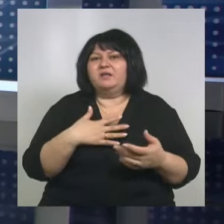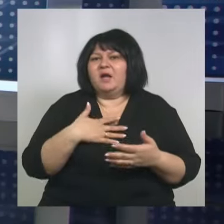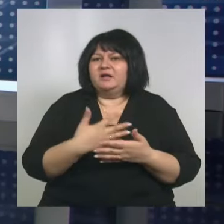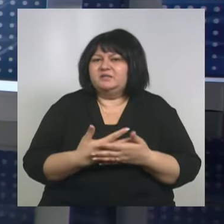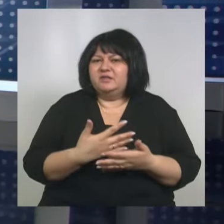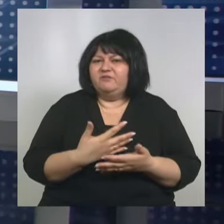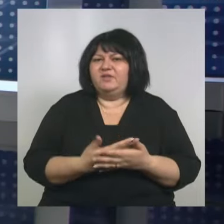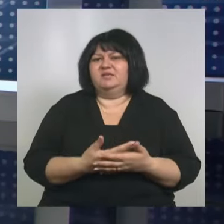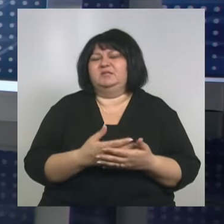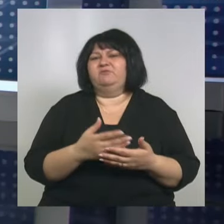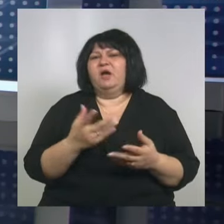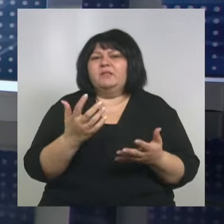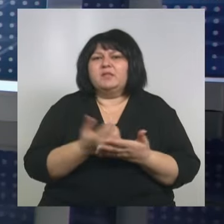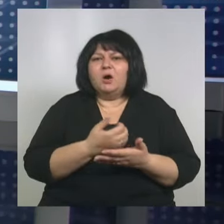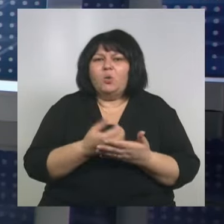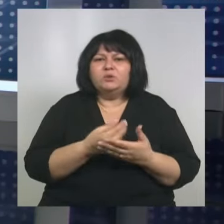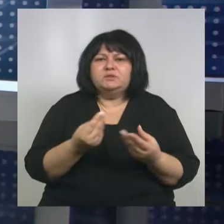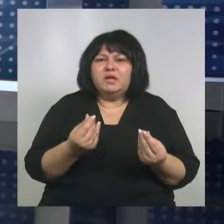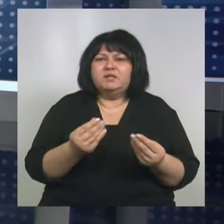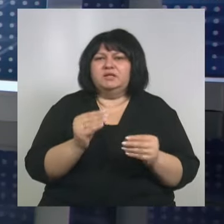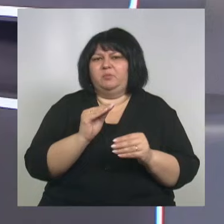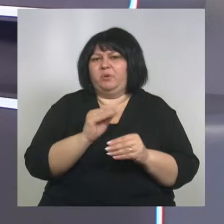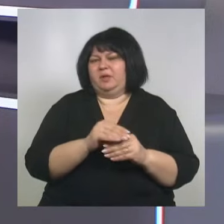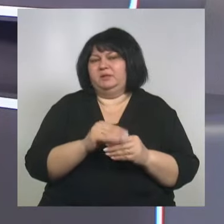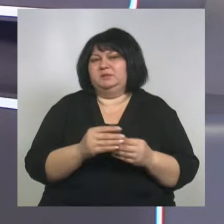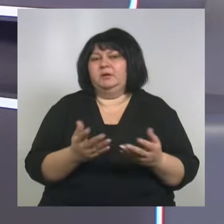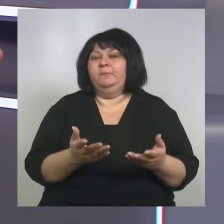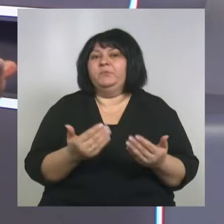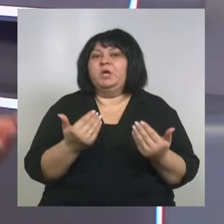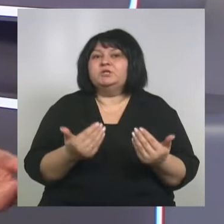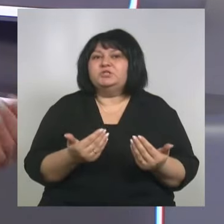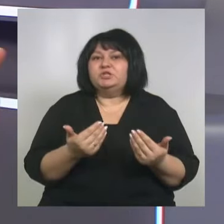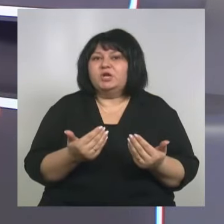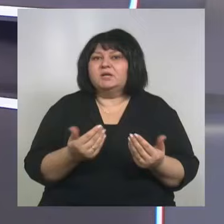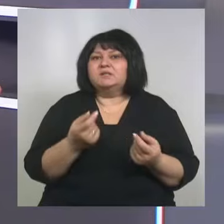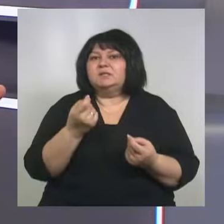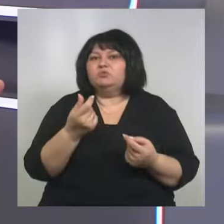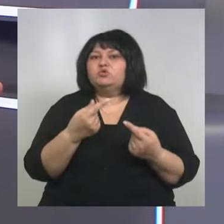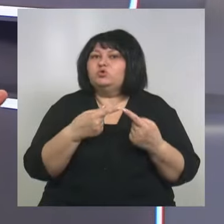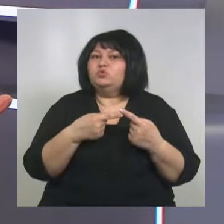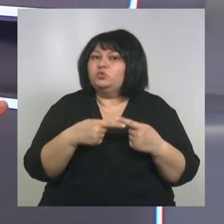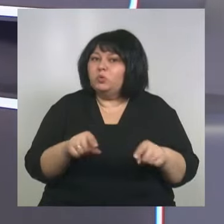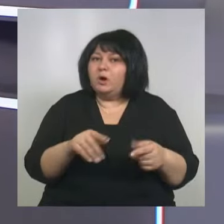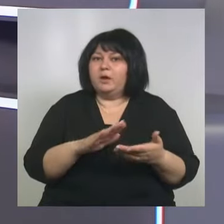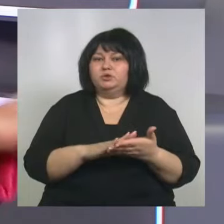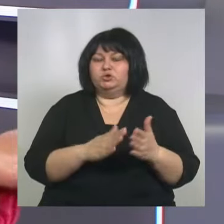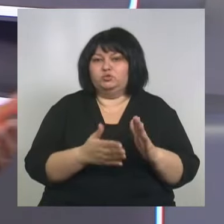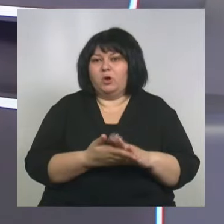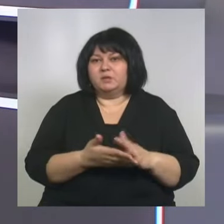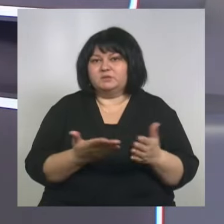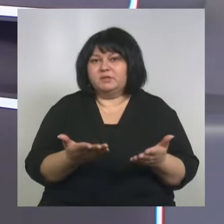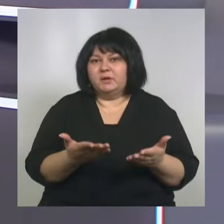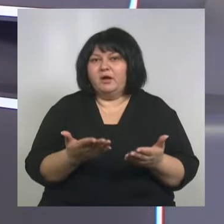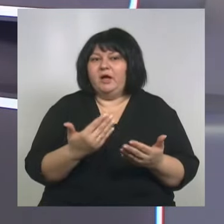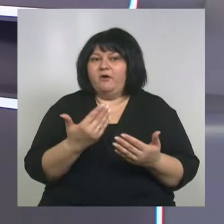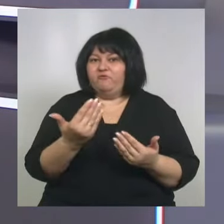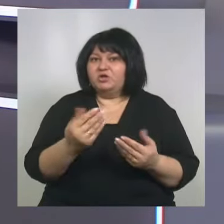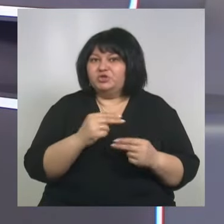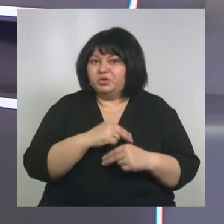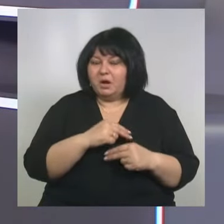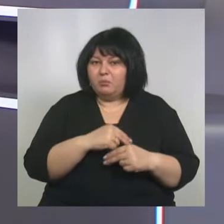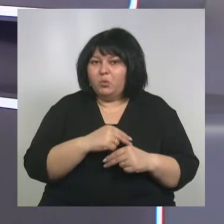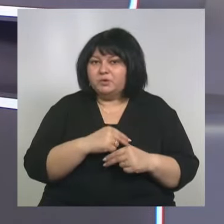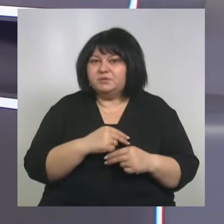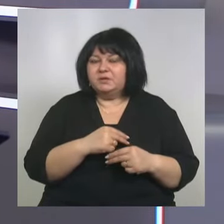находите какие-то ресурсы средства дополнительные вот сейчас немножко другая ситуация наверное и в вашей